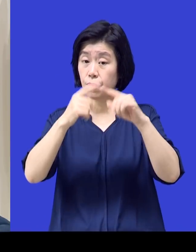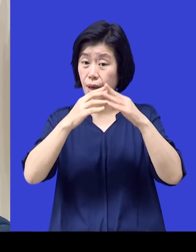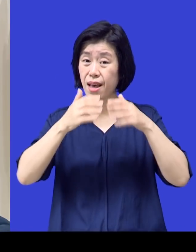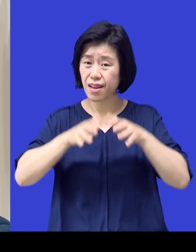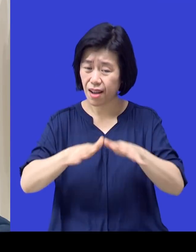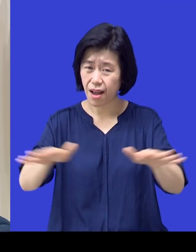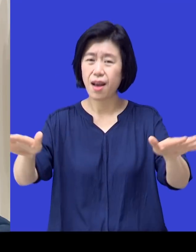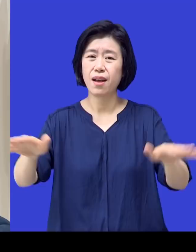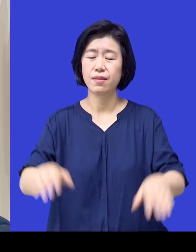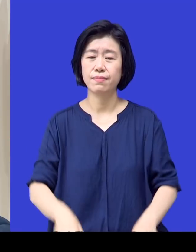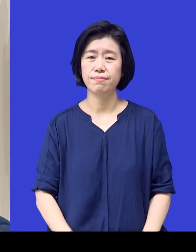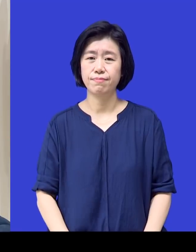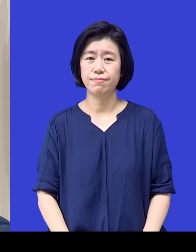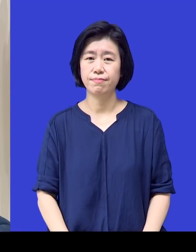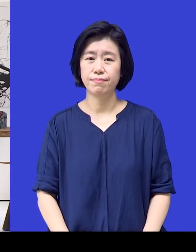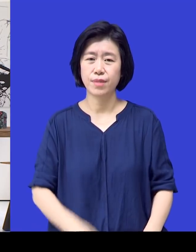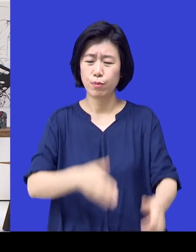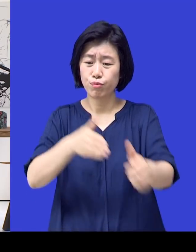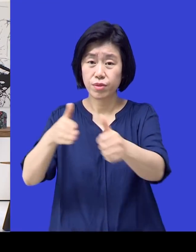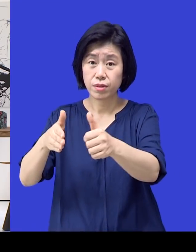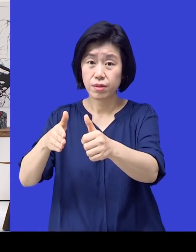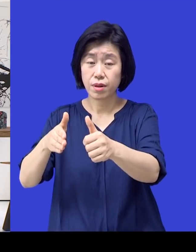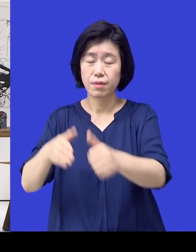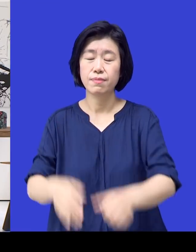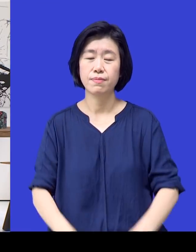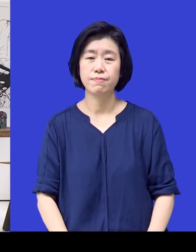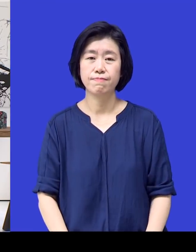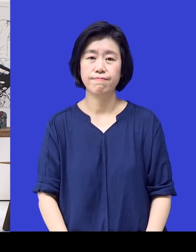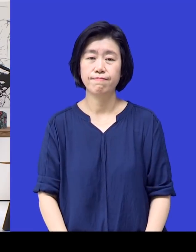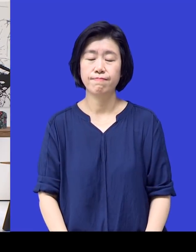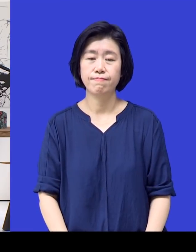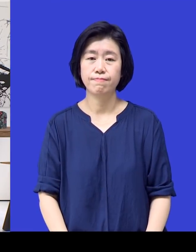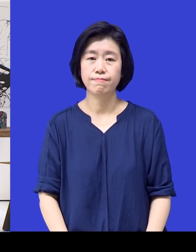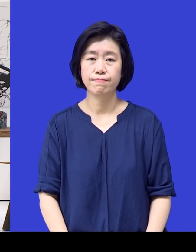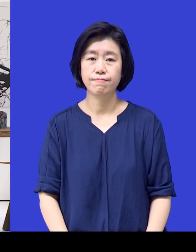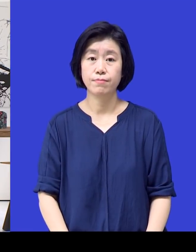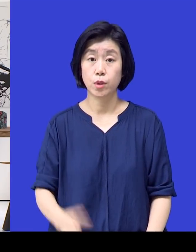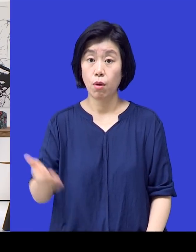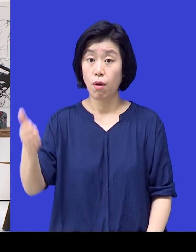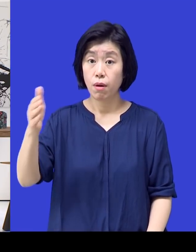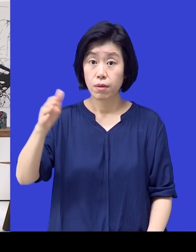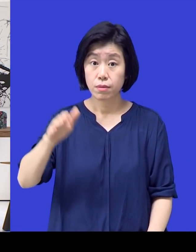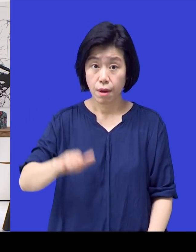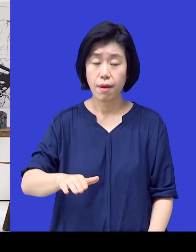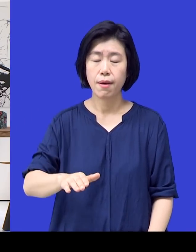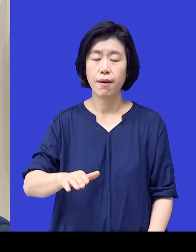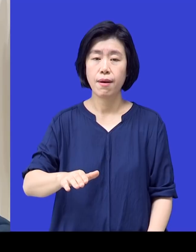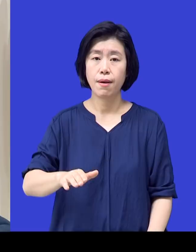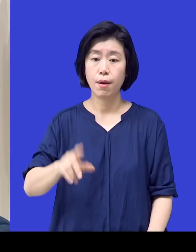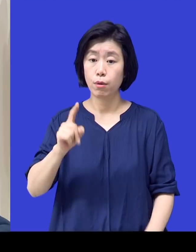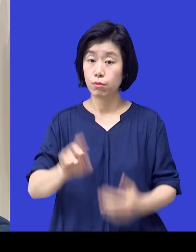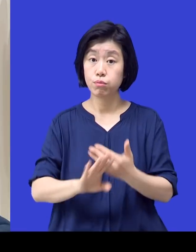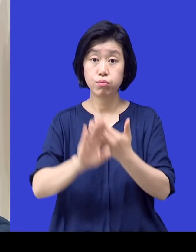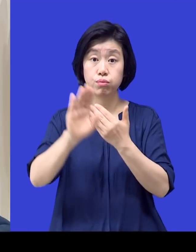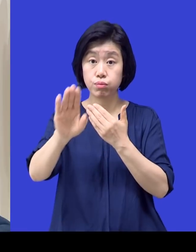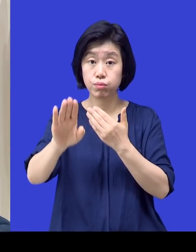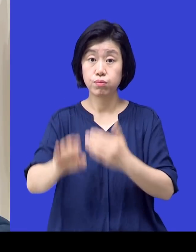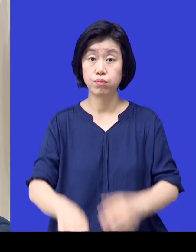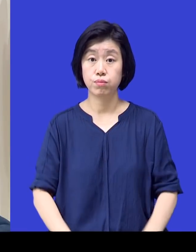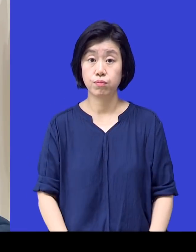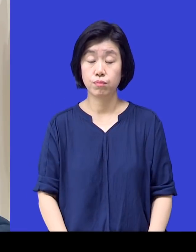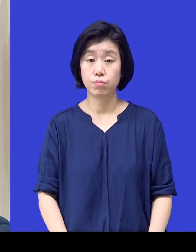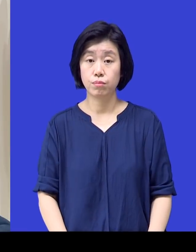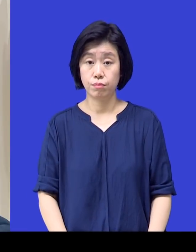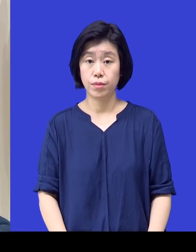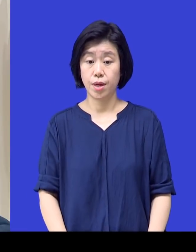이렇게 흩어서 맡게끔 하셨어요. 근데 너무나 감사하게 몇 년 동안